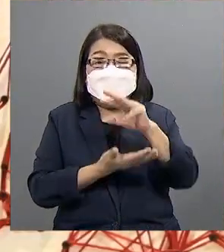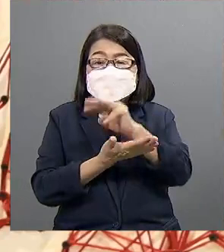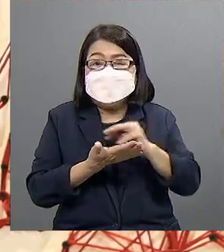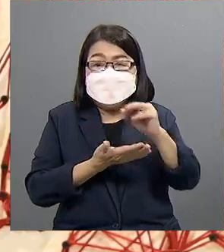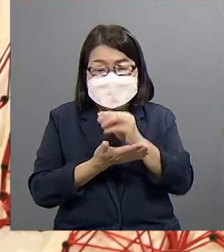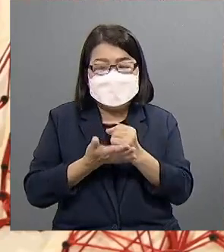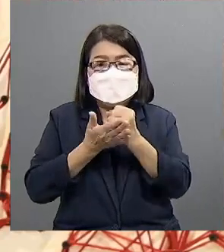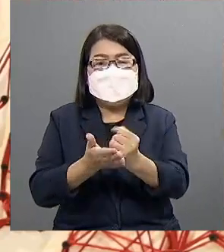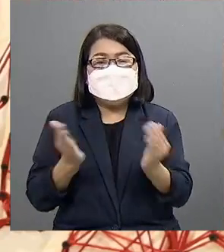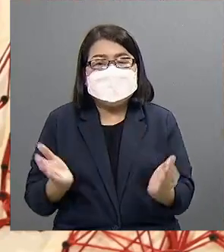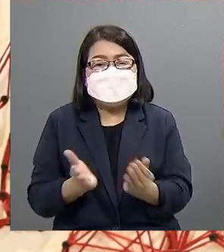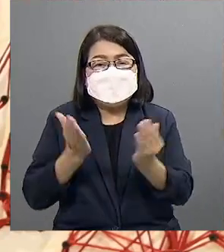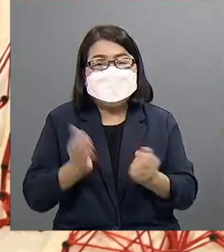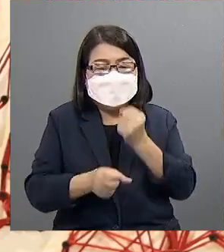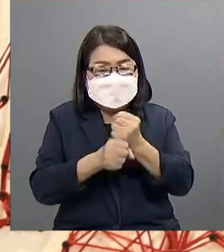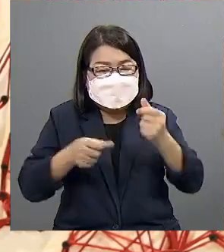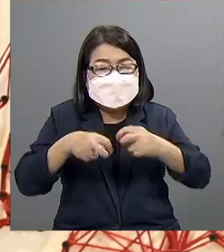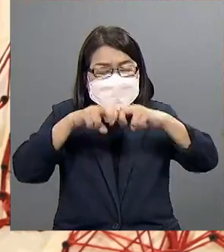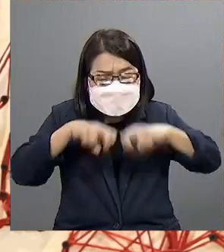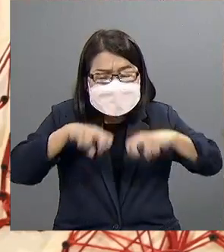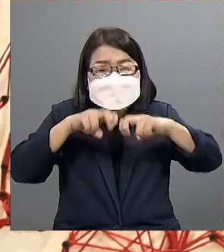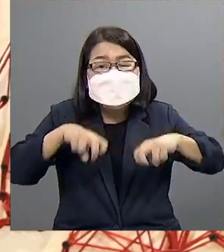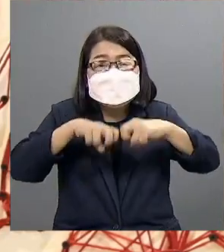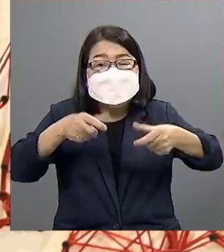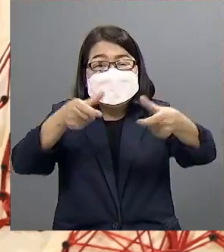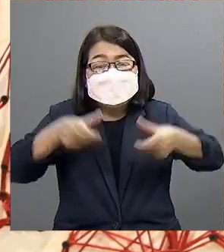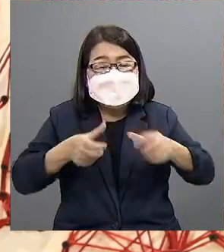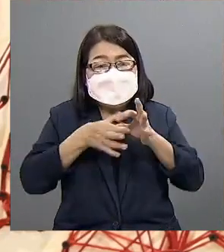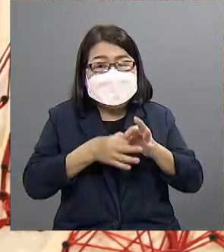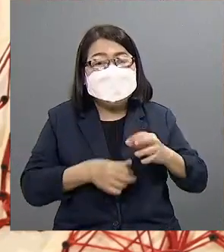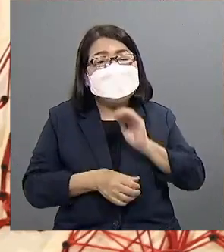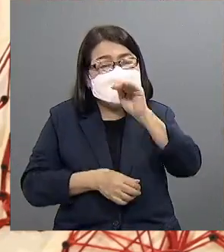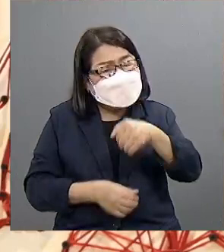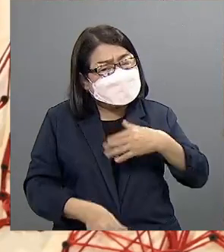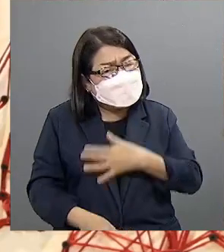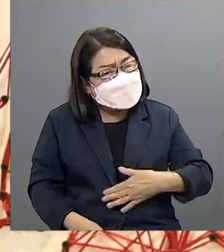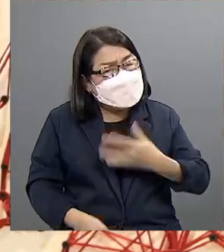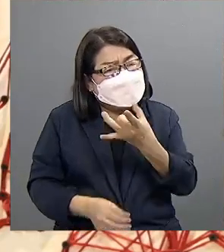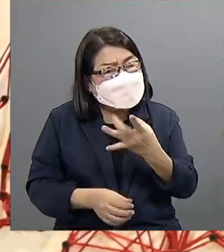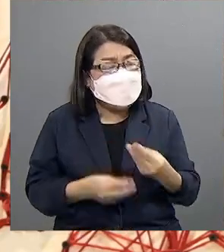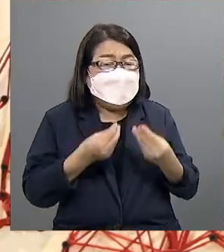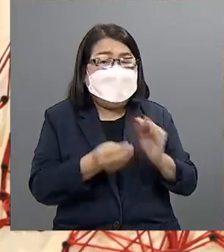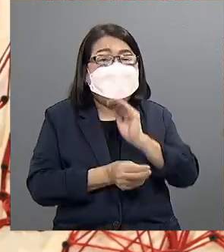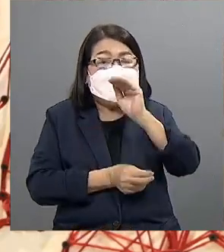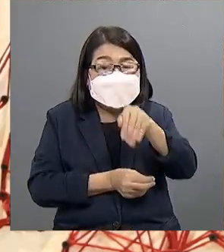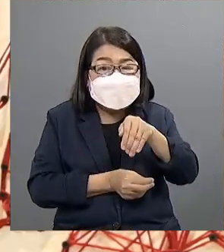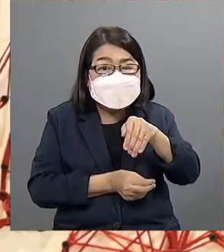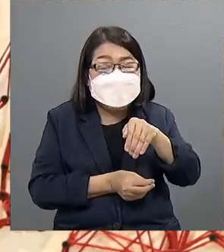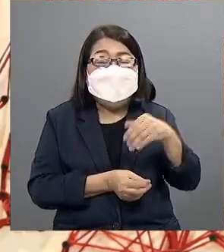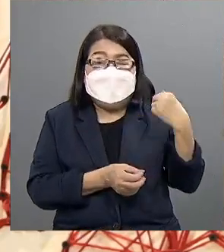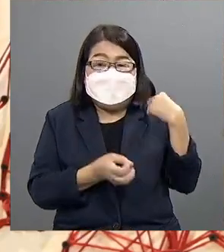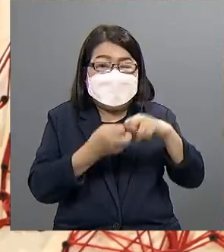าวิจัยที่เกี่ยวกับสุขภาพของช้างและความเป็นอยู่ที่ดีกับช้างตลอดจนการเลี้ยงช้างซึ่